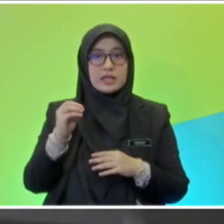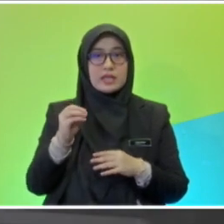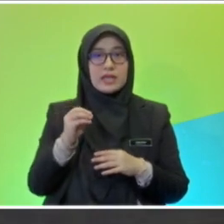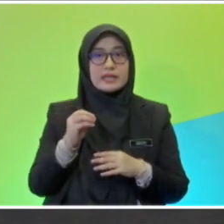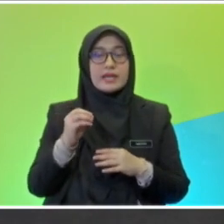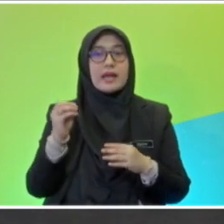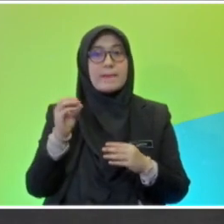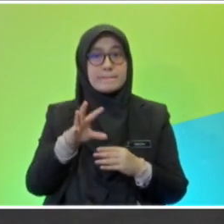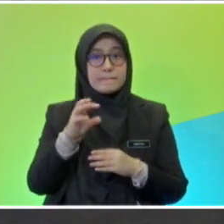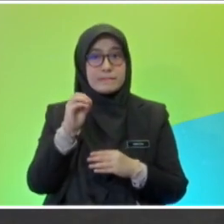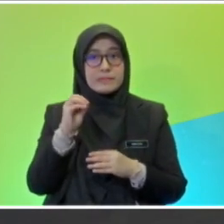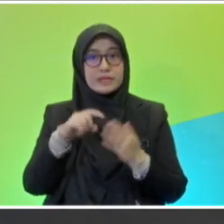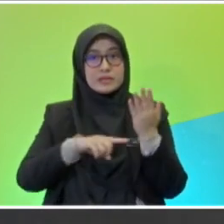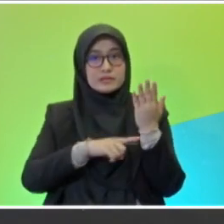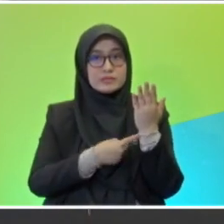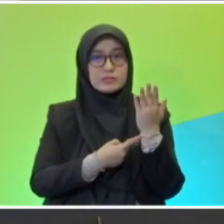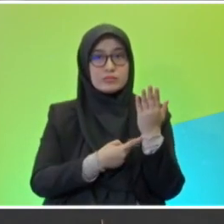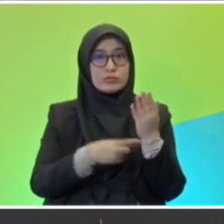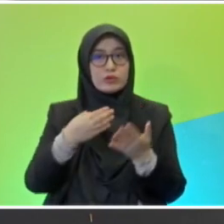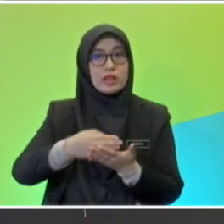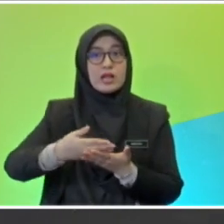pengambilan hak Cukai